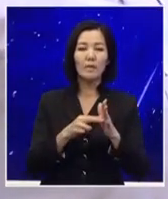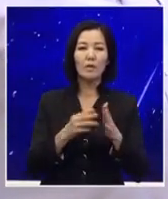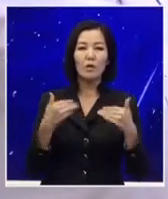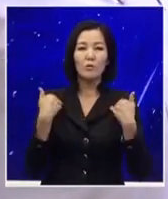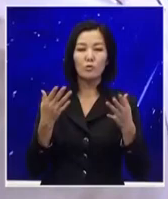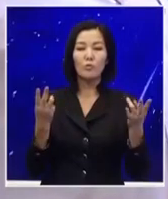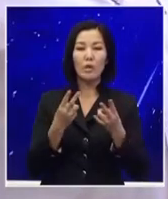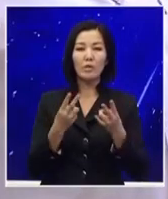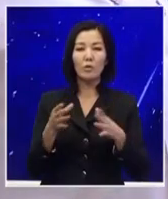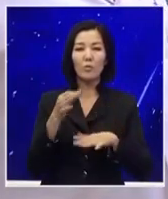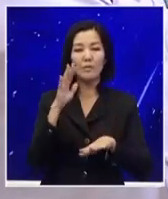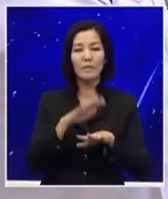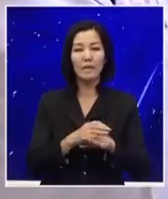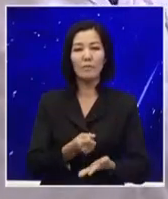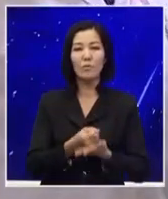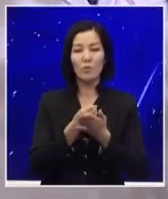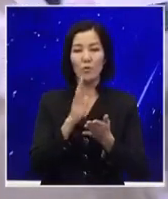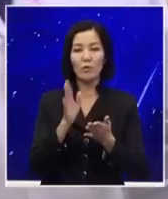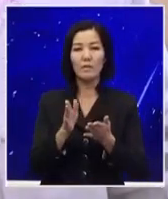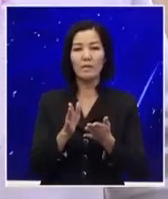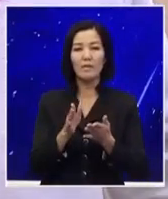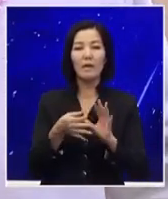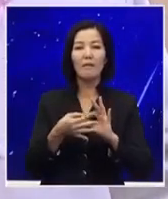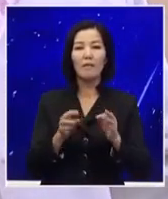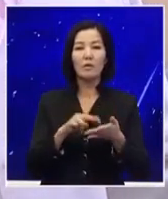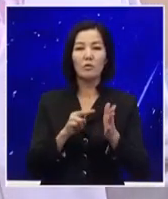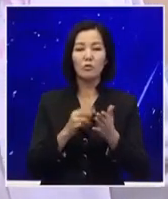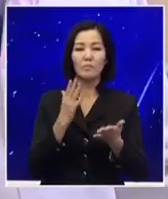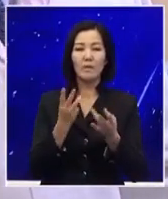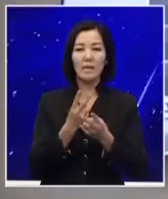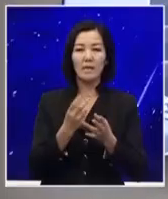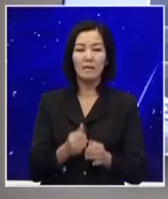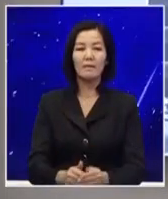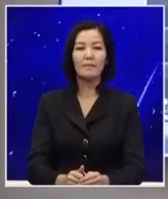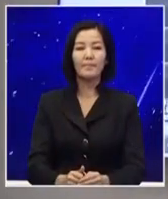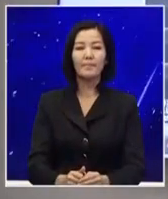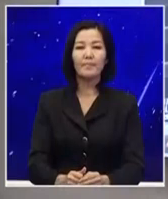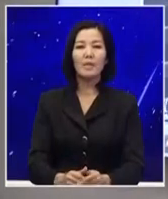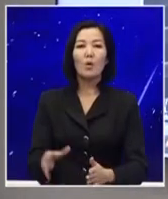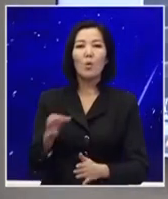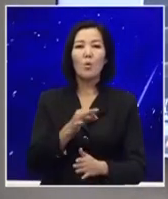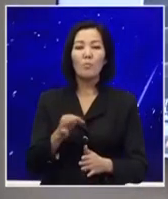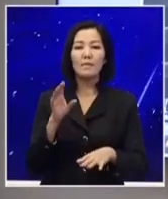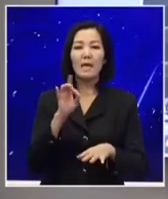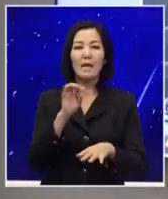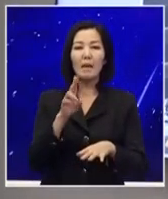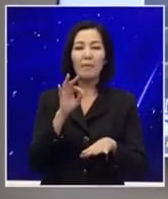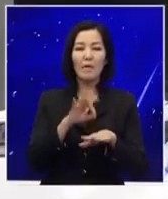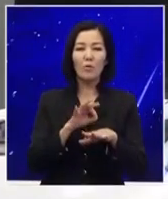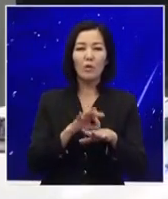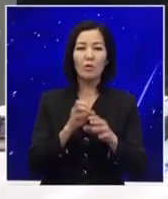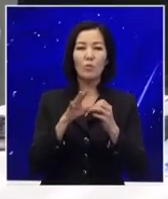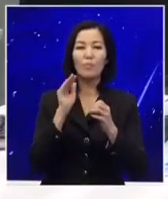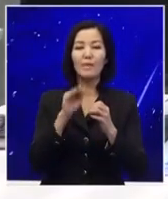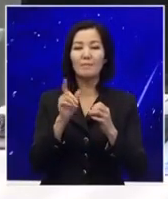Облыс әкімдігі қолдау танытады. Сондықтан нақты жоспарларыңызды ұсыныңыздар. Айта кетейік, облыста қателесікке шалдыққандар саны